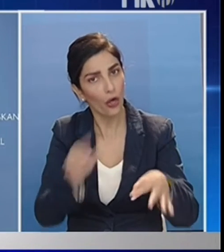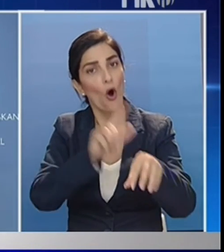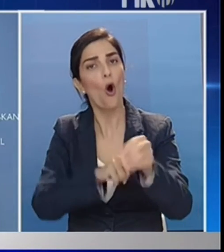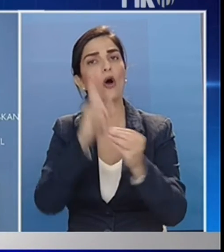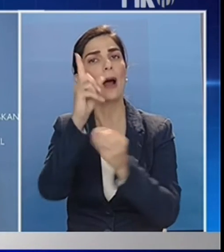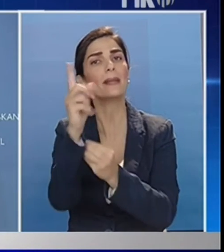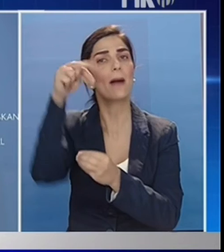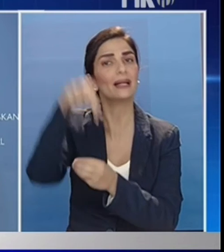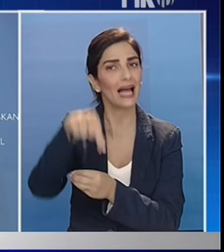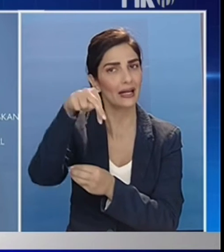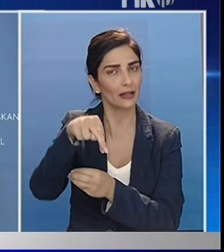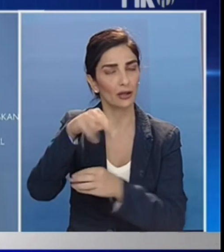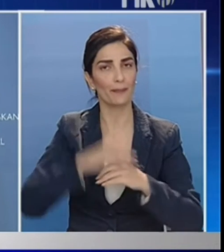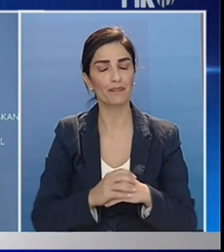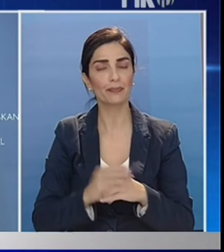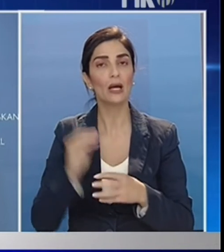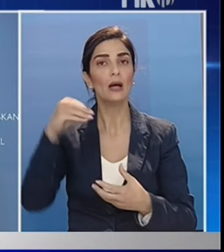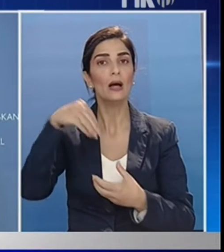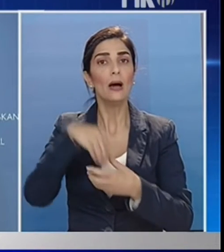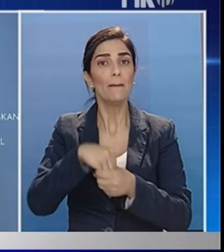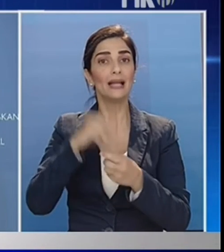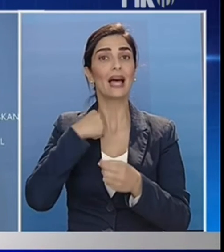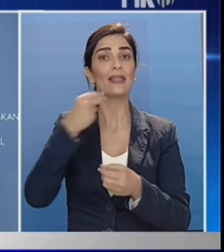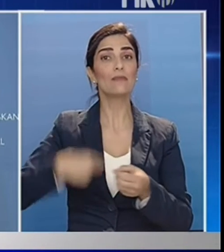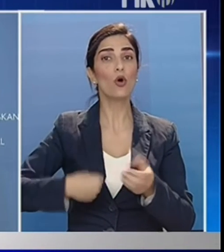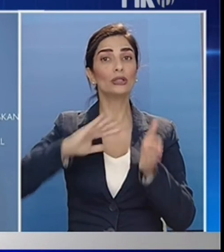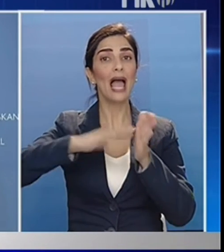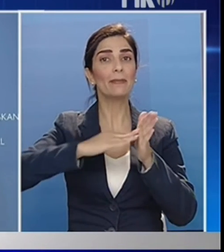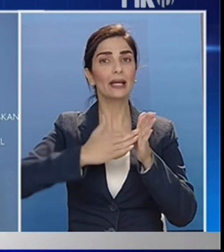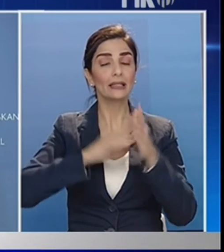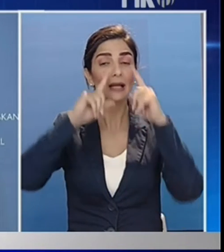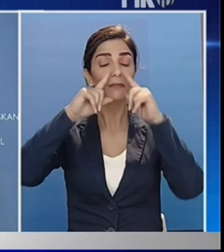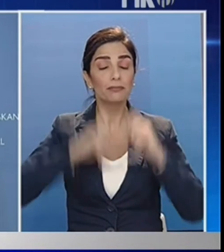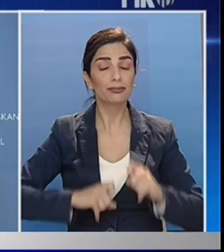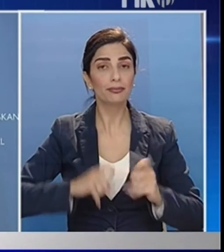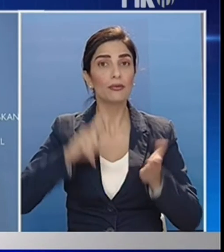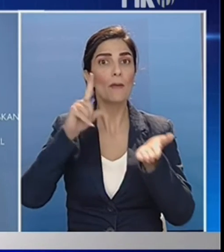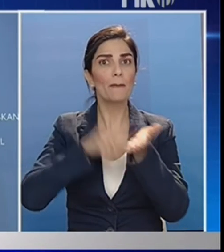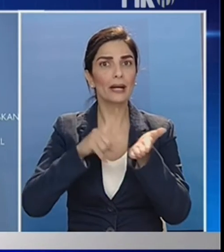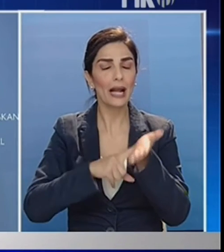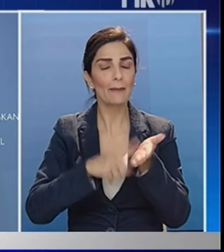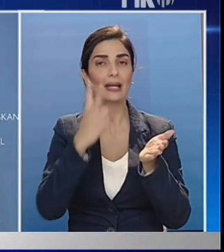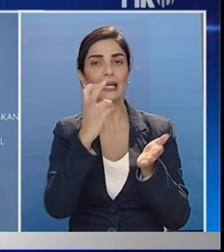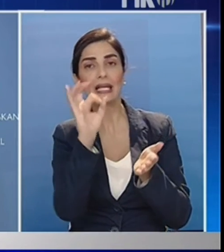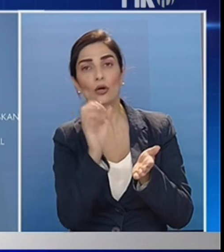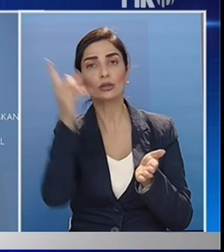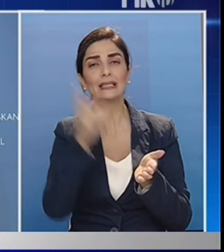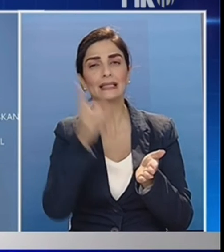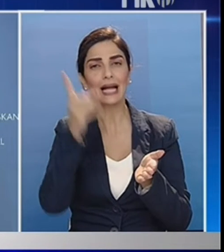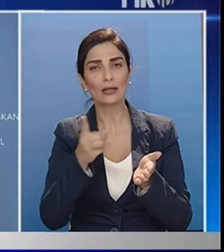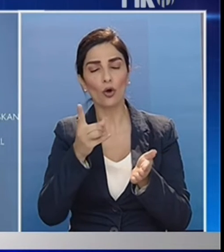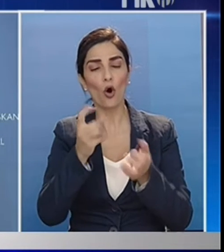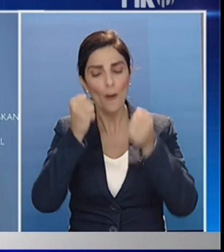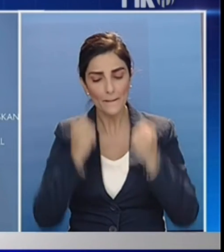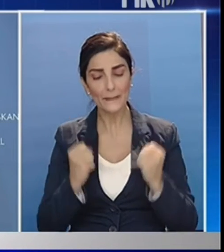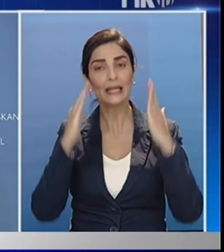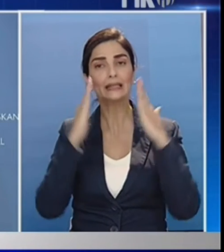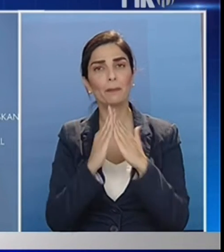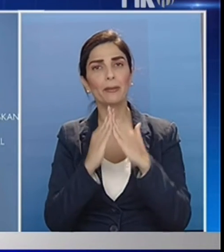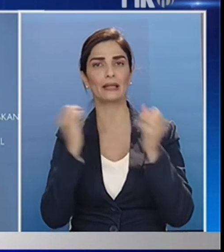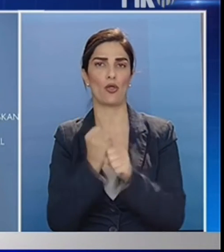δημόσιες υπηρεσίες τίθεται υποχρεωτική τηλεργασία για τουλάχιστον 20% του προσωπικού με εξαίρεση της ουσιώδης και άλλες υπηρεσίες που θα καθοριστούν με